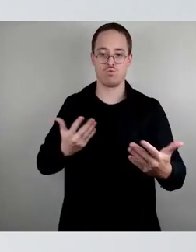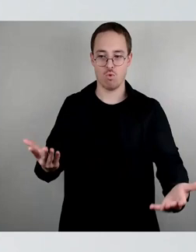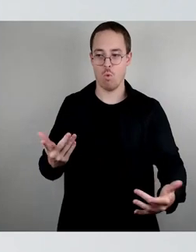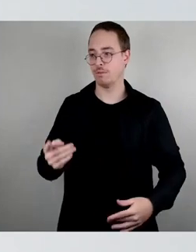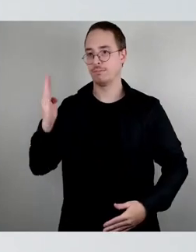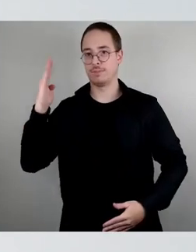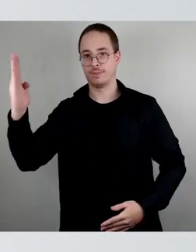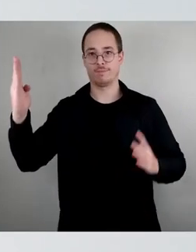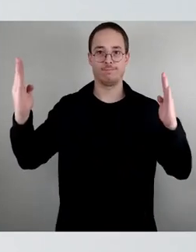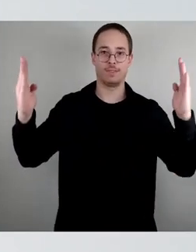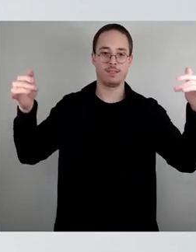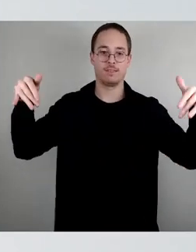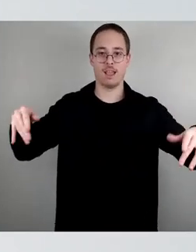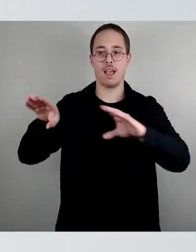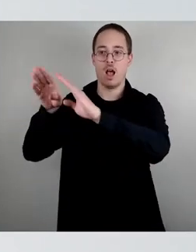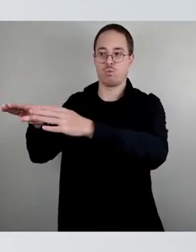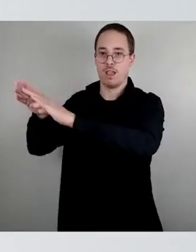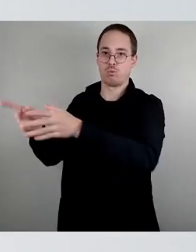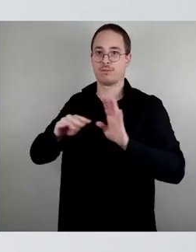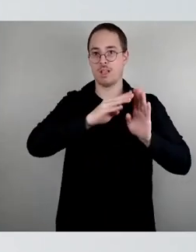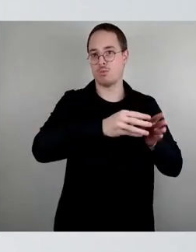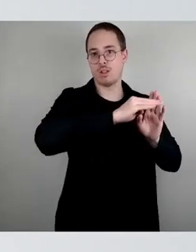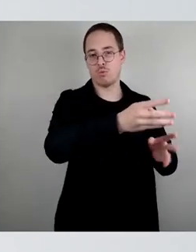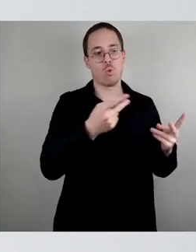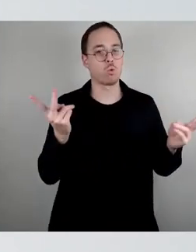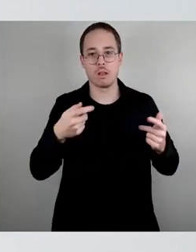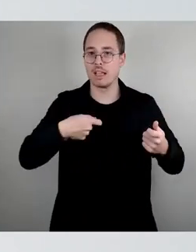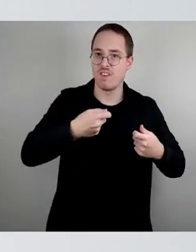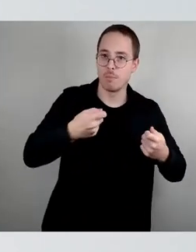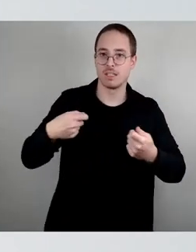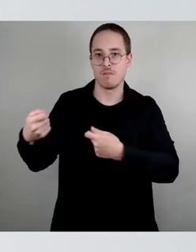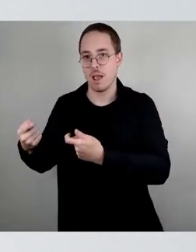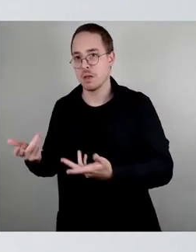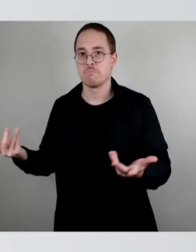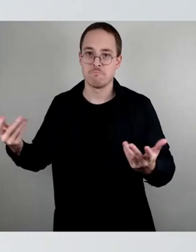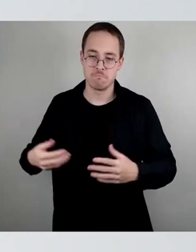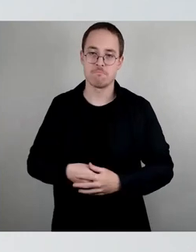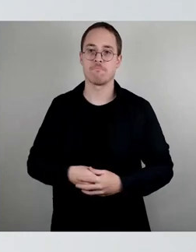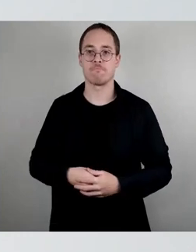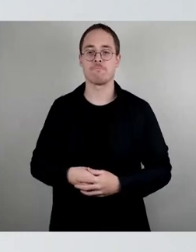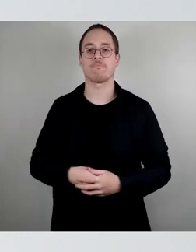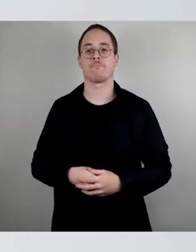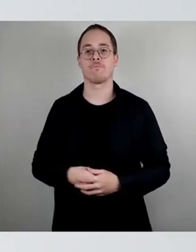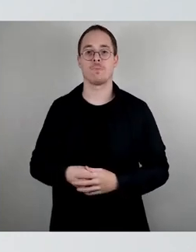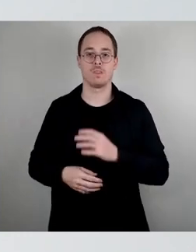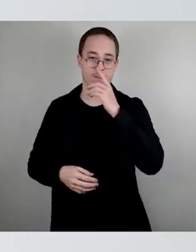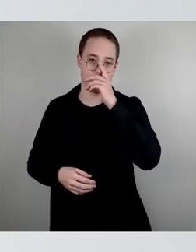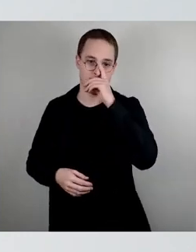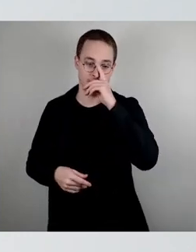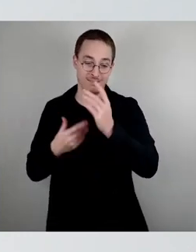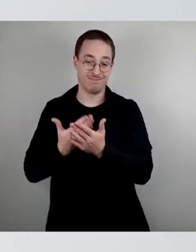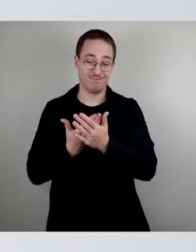und dort gewohnt wird oder Gewerbe betrieben wird. Insofern war das genau eine der längeren Diskussionen, wie können